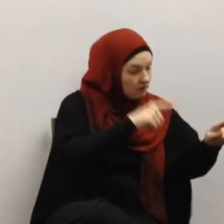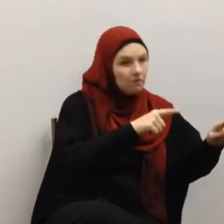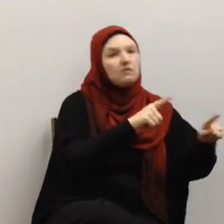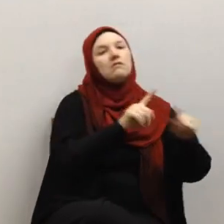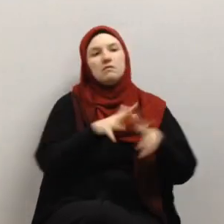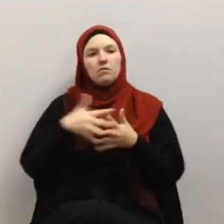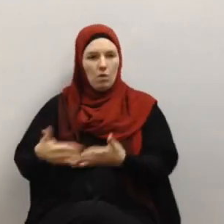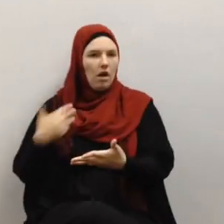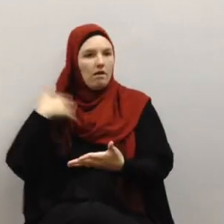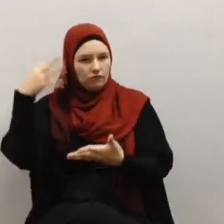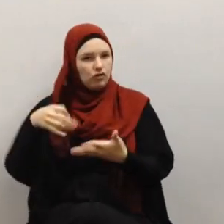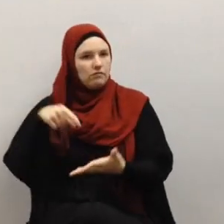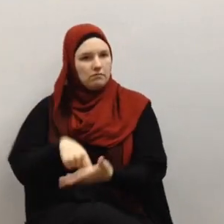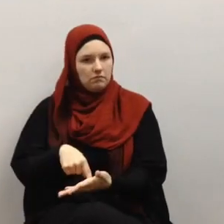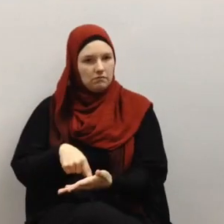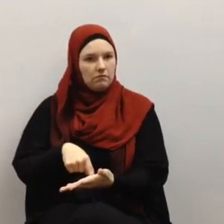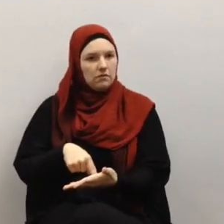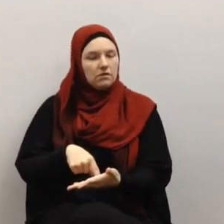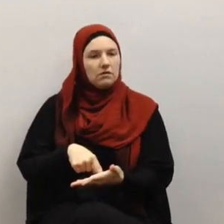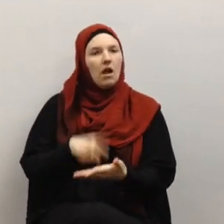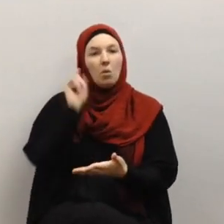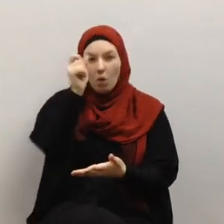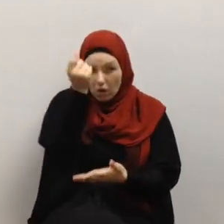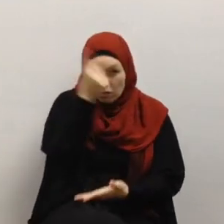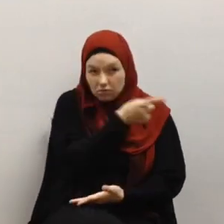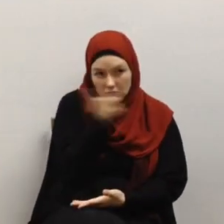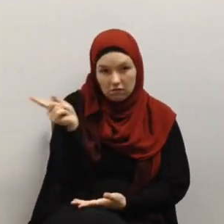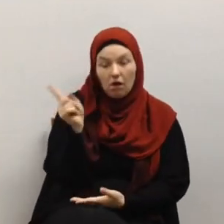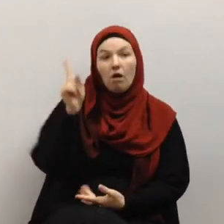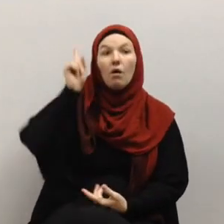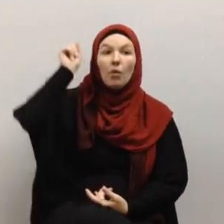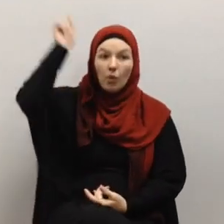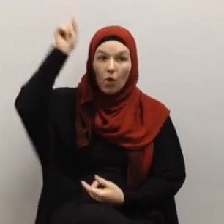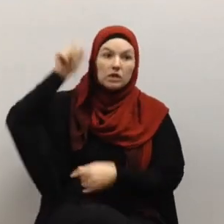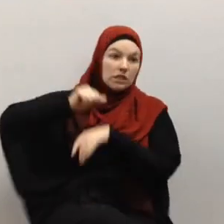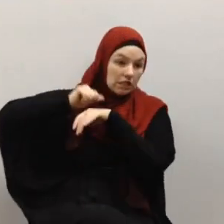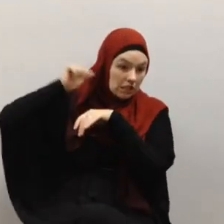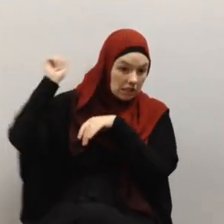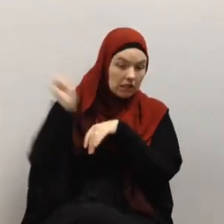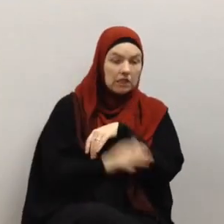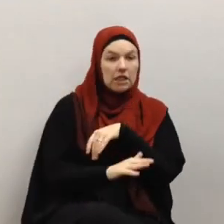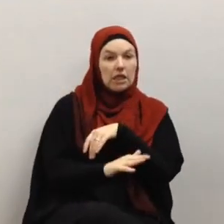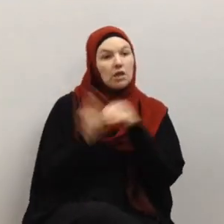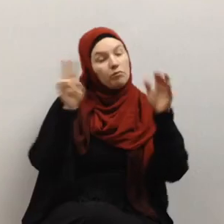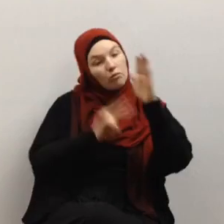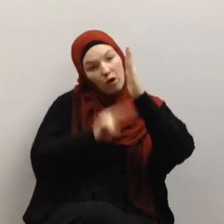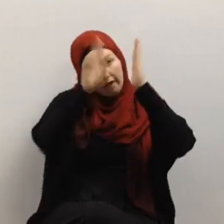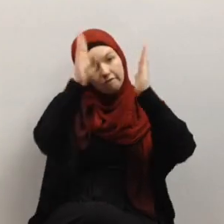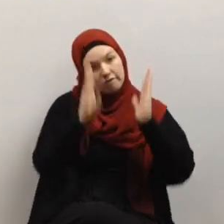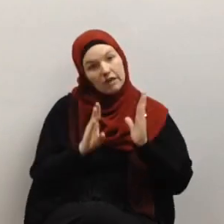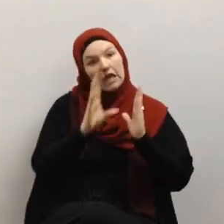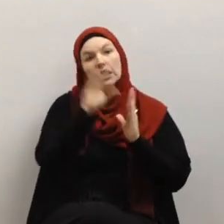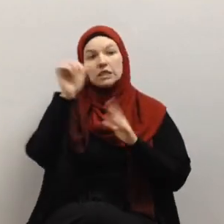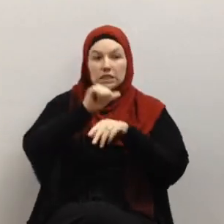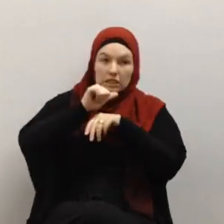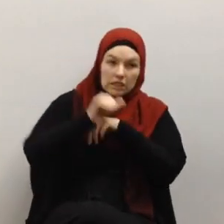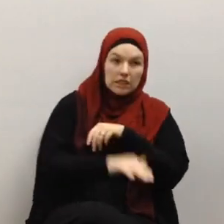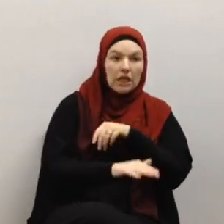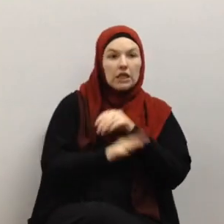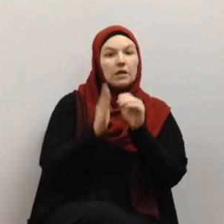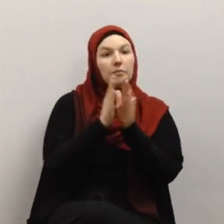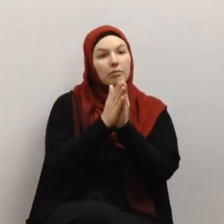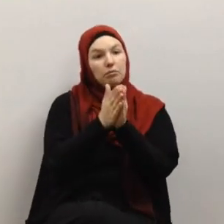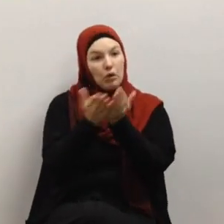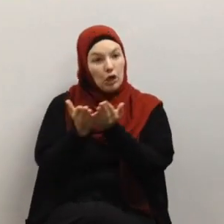I want you to get this. لِيَحْكُمَ Allah sending prophets and sending